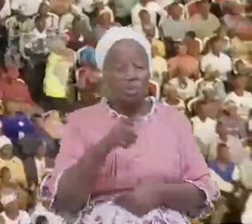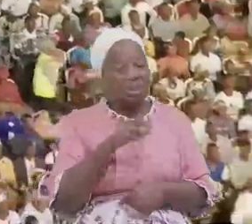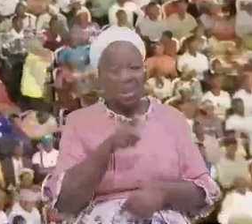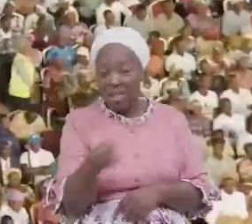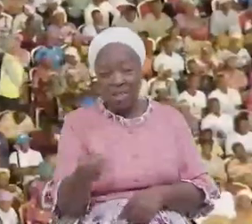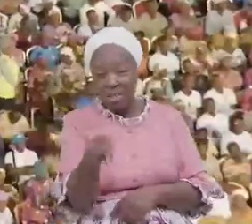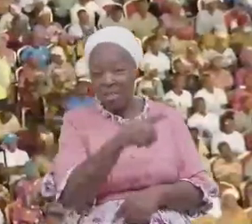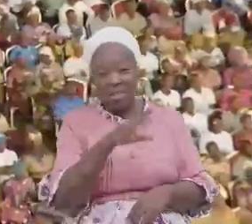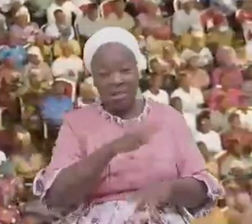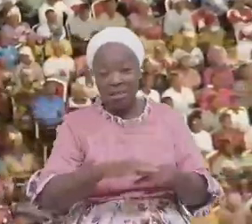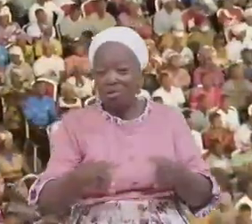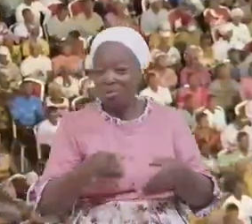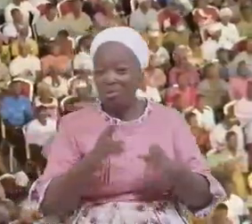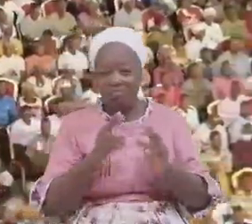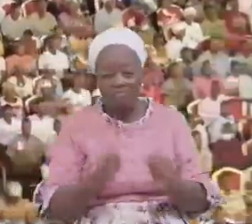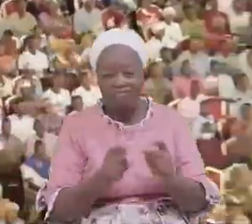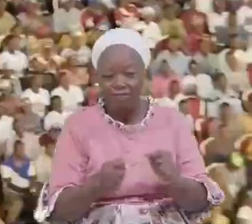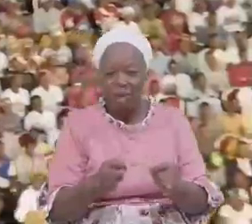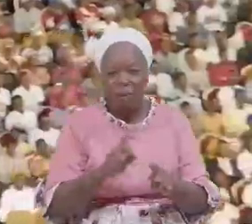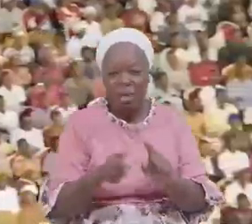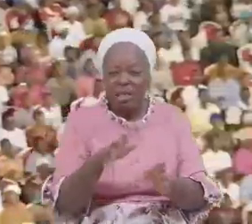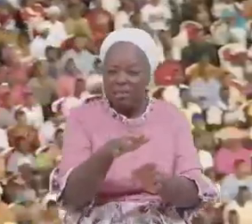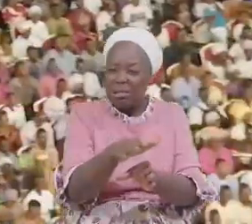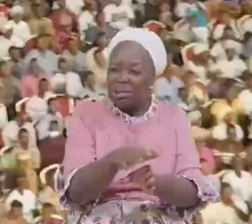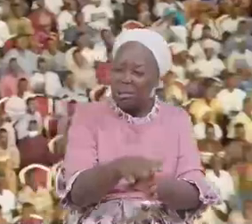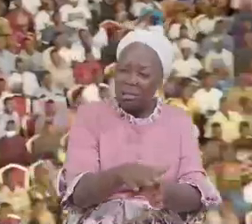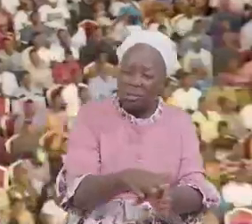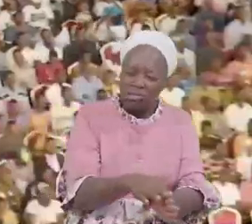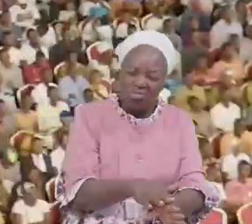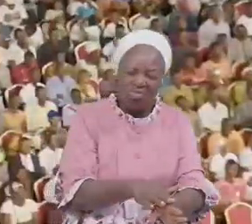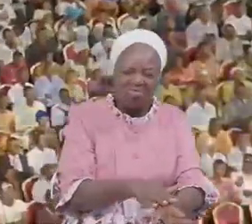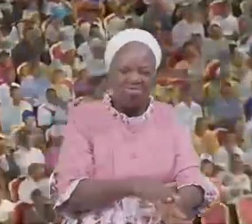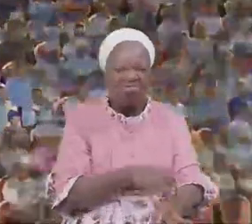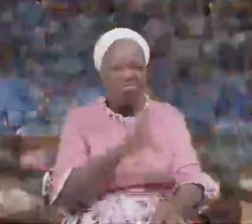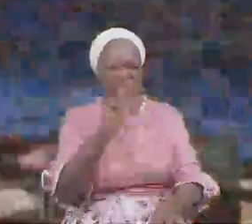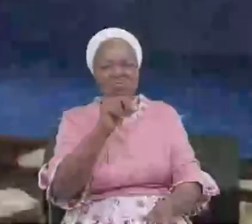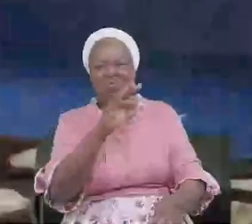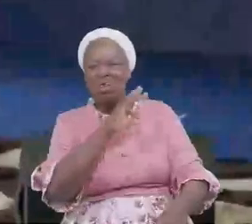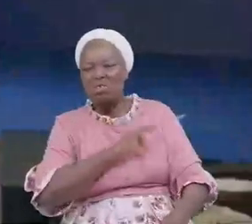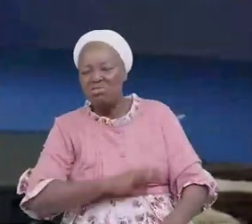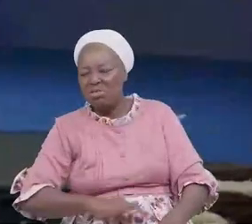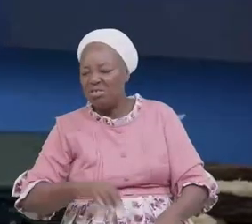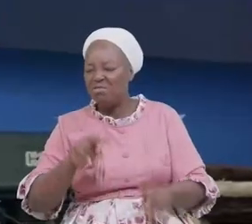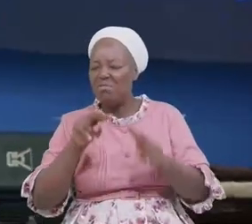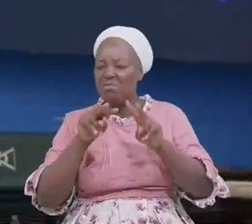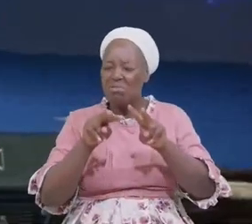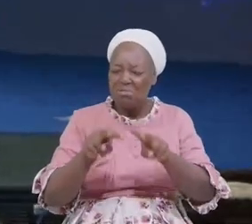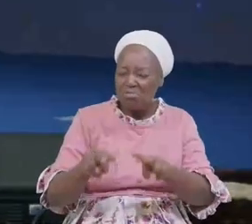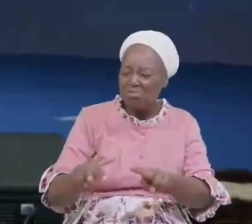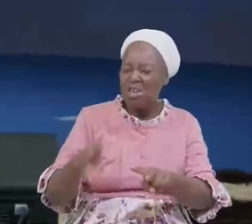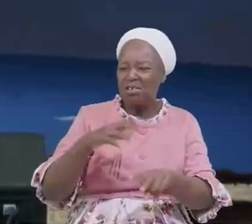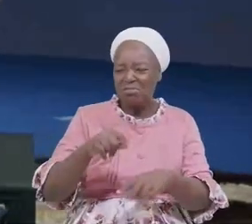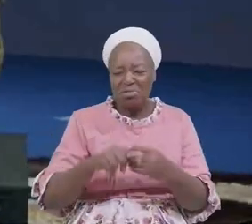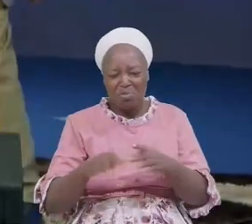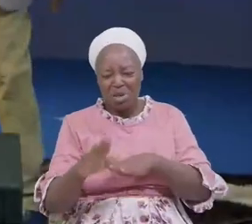pour avoir la paix, le salut, la rédemption de la part du Seigneur, il ne se hâte pas. Il traîne les pas, il marche comme s'il ne